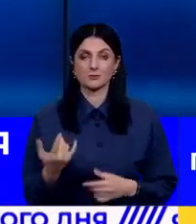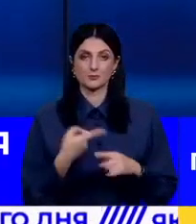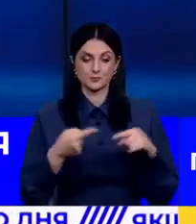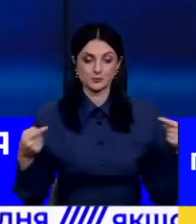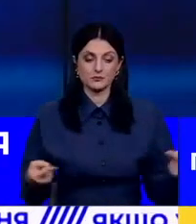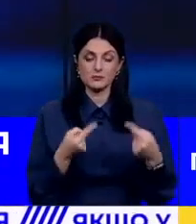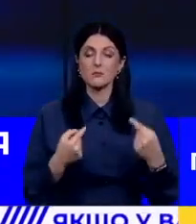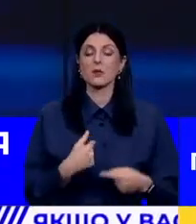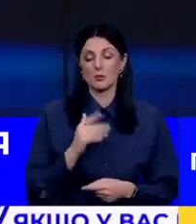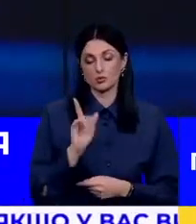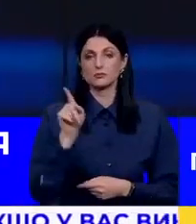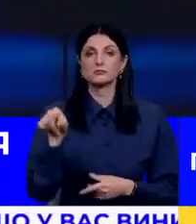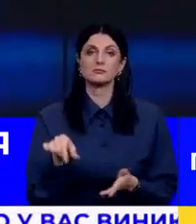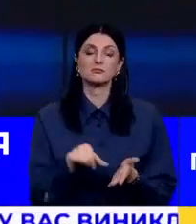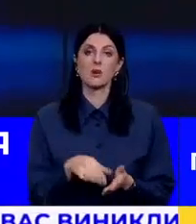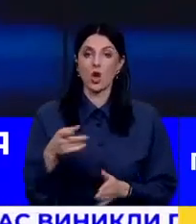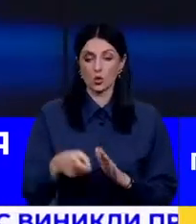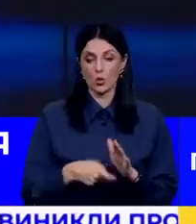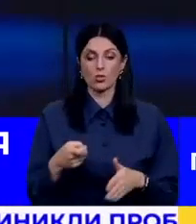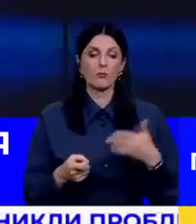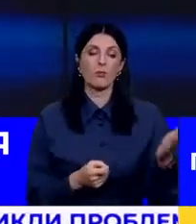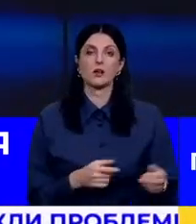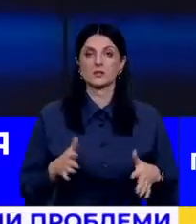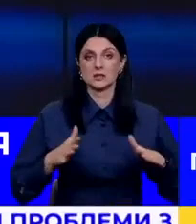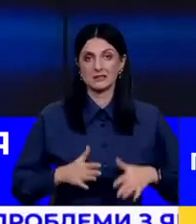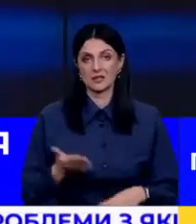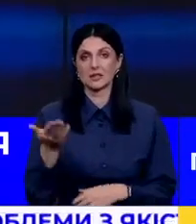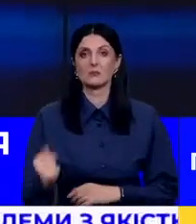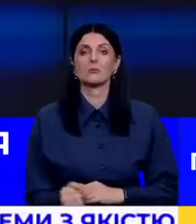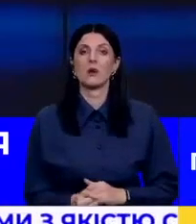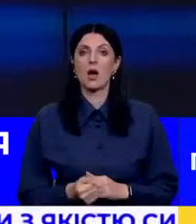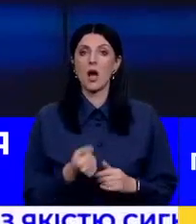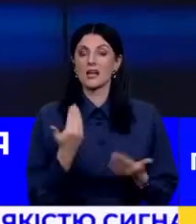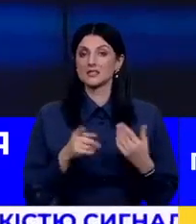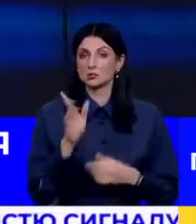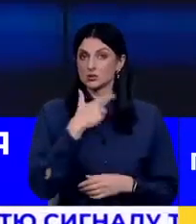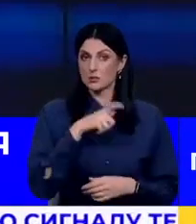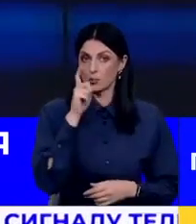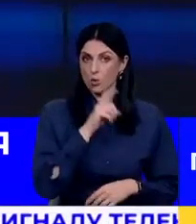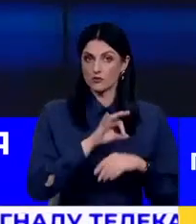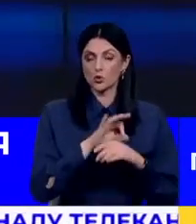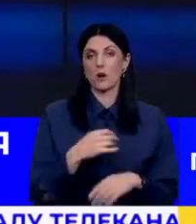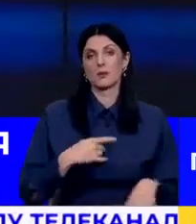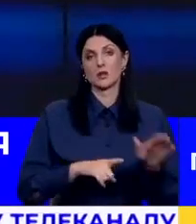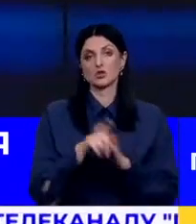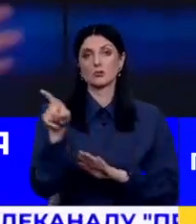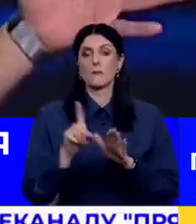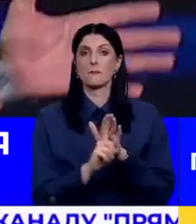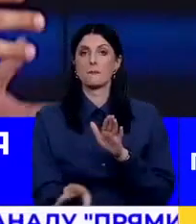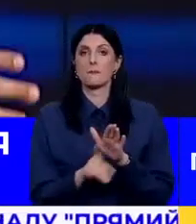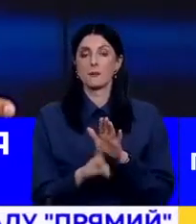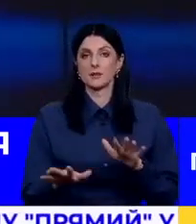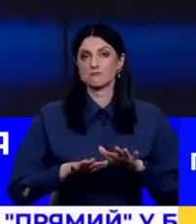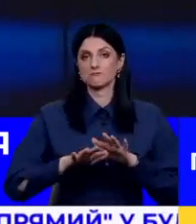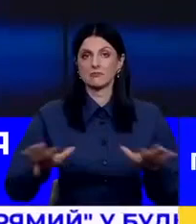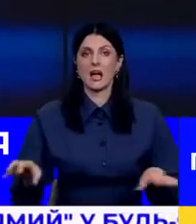еще и там будем. Вот вам Донбасс, вот вам Крым. А вот вам Сирия, если вы будете плохо себя вести, мы там снова начнем бомбить, захлестнет Европу